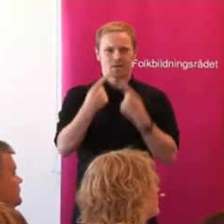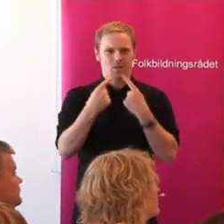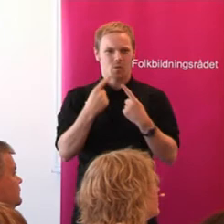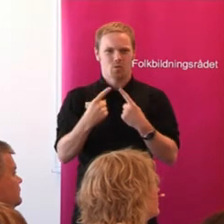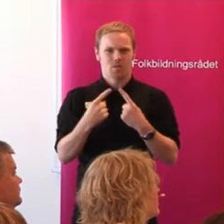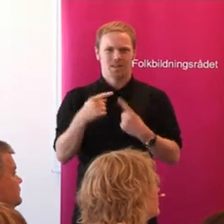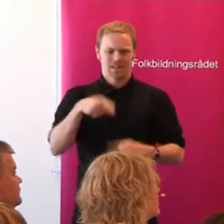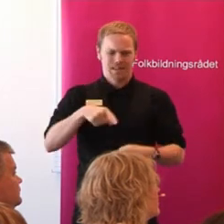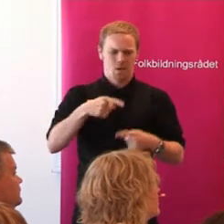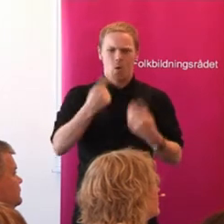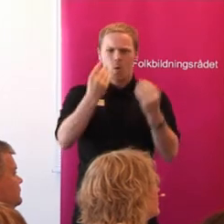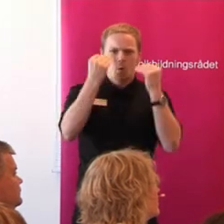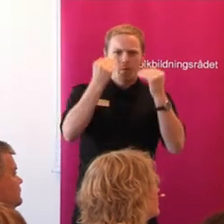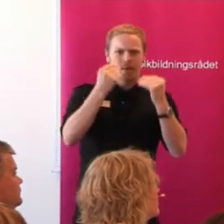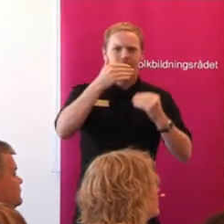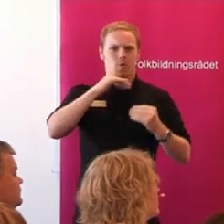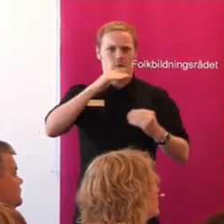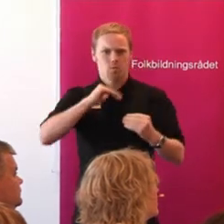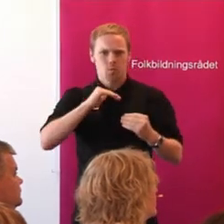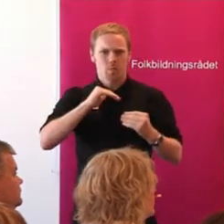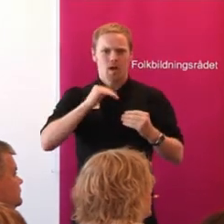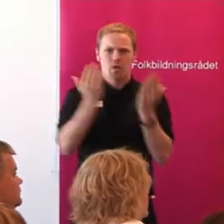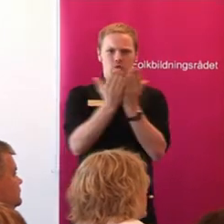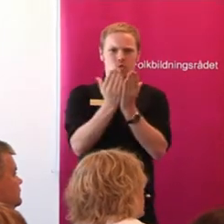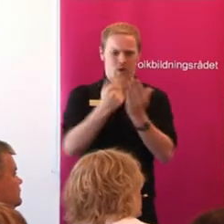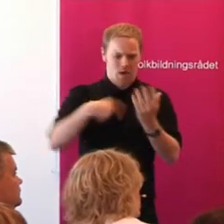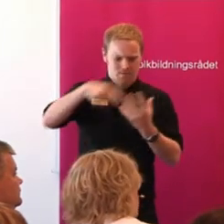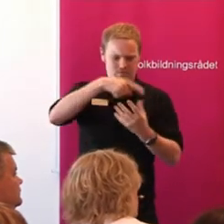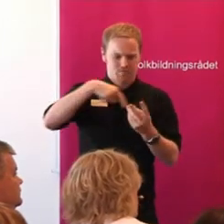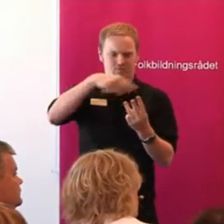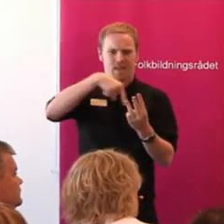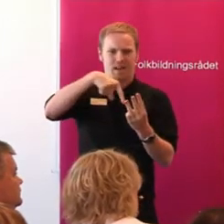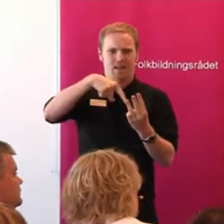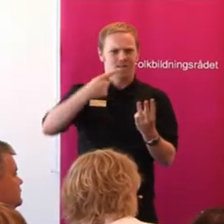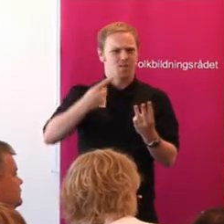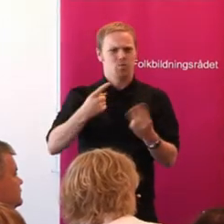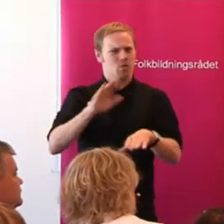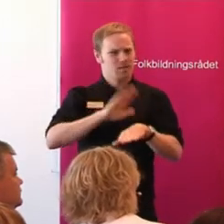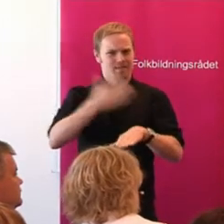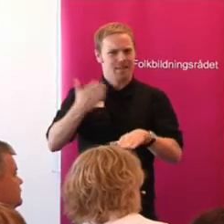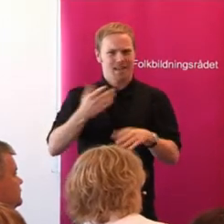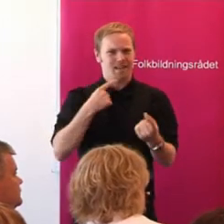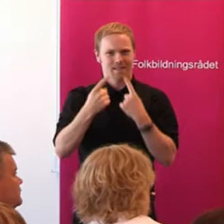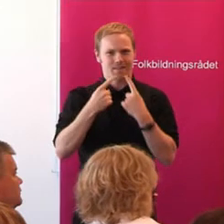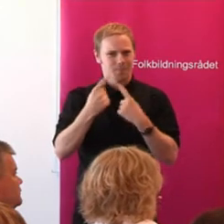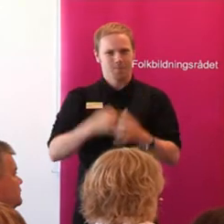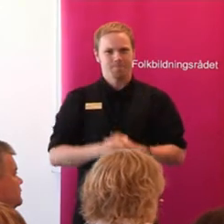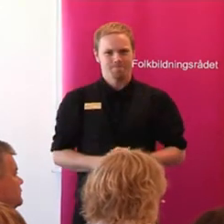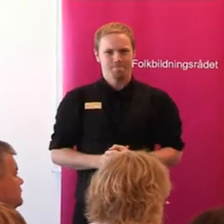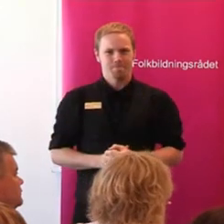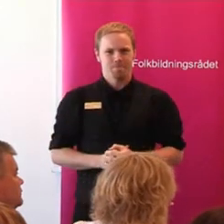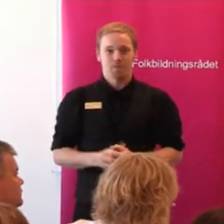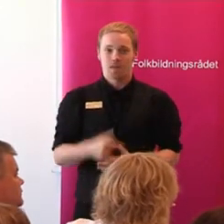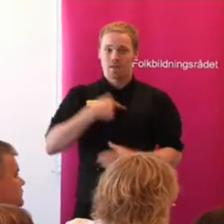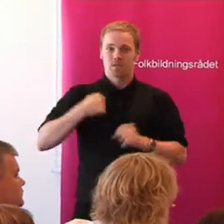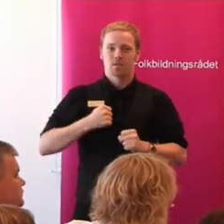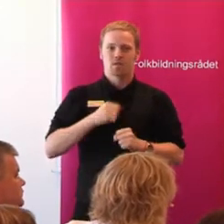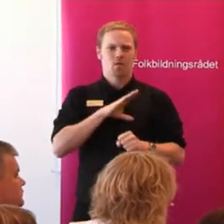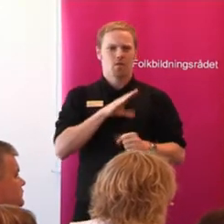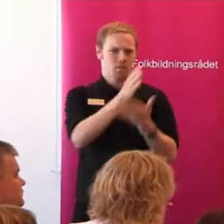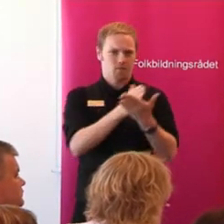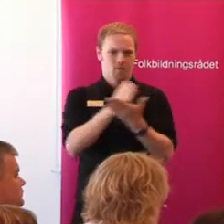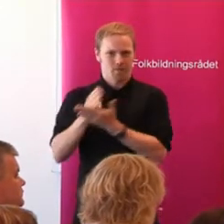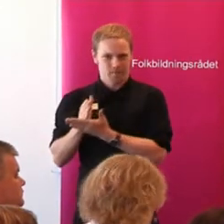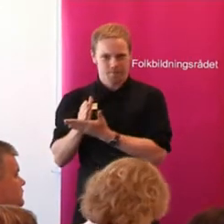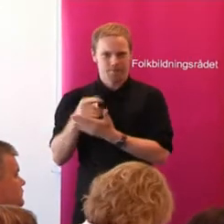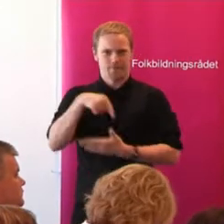mycket som utbildning, ungdomar och skola i kombination. Vi ska göra så här att vi kommer dela upp det här seminariet lite grann. Vi kommer